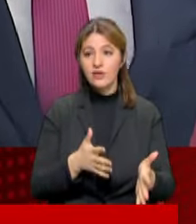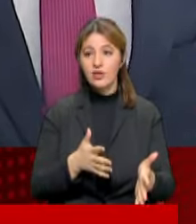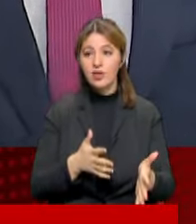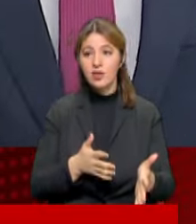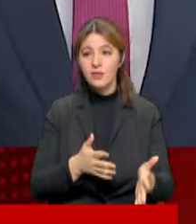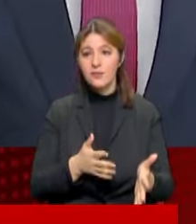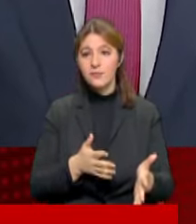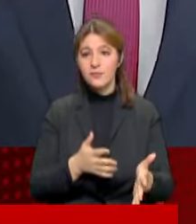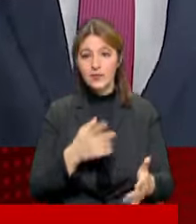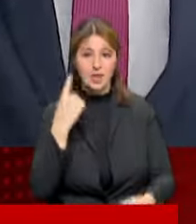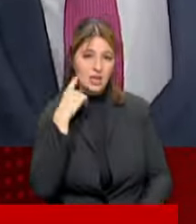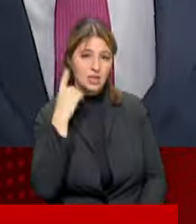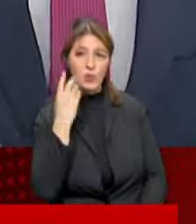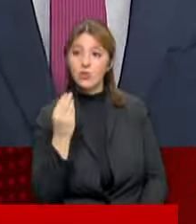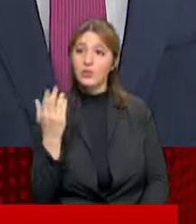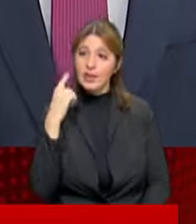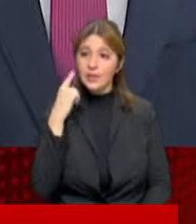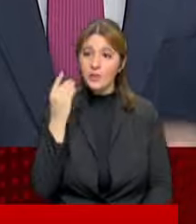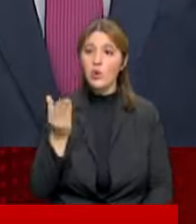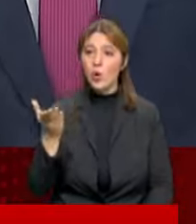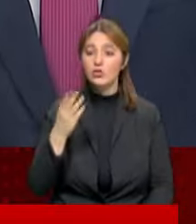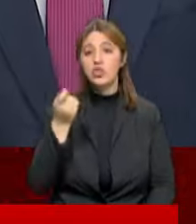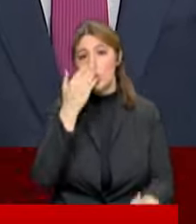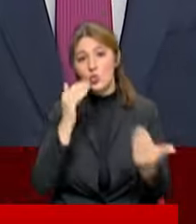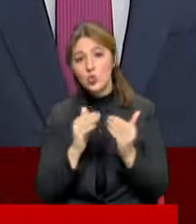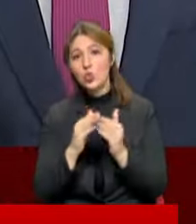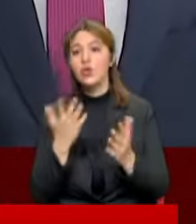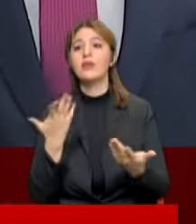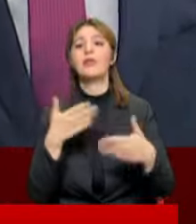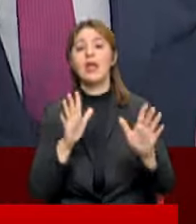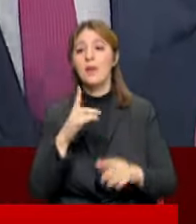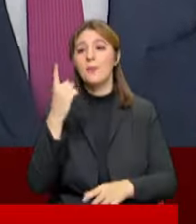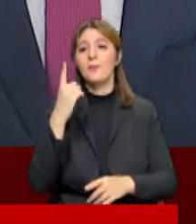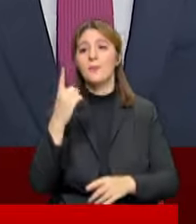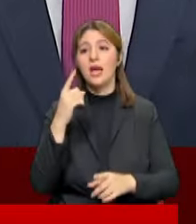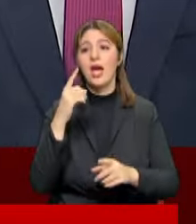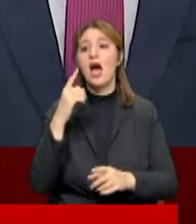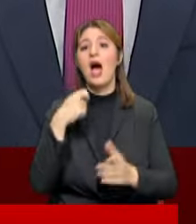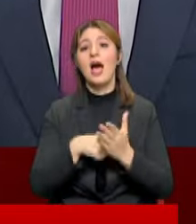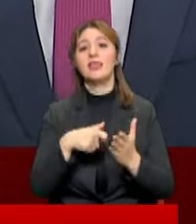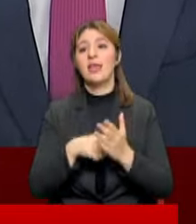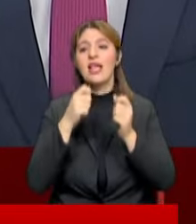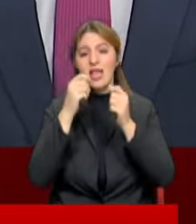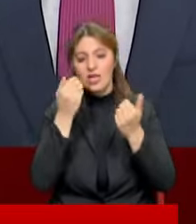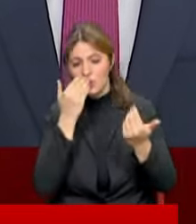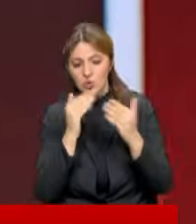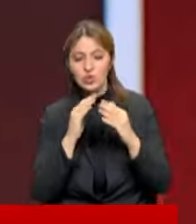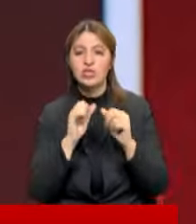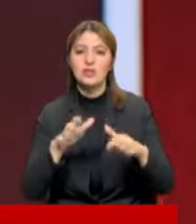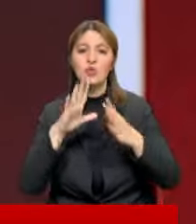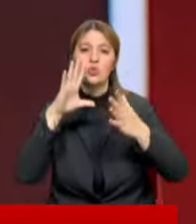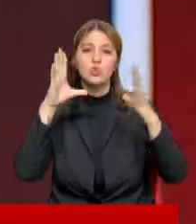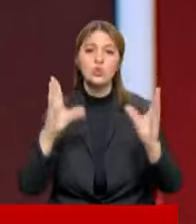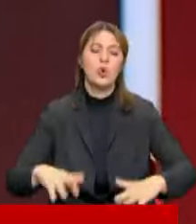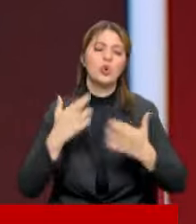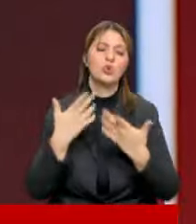israf itibar oldu itibar oldu Liyakat yerine biat aldı Liyakat sistemi çöktü Ne oldu